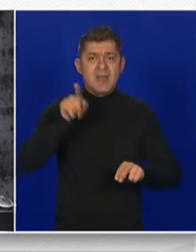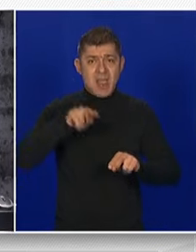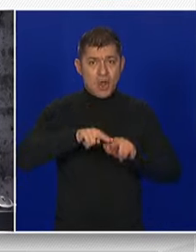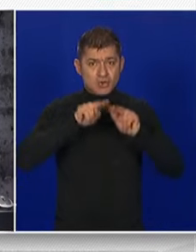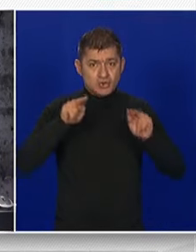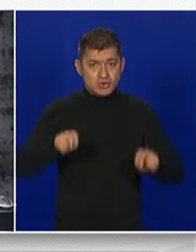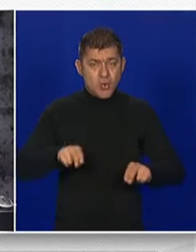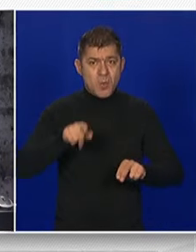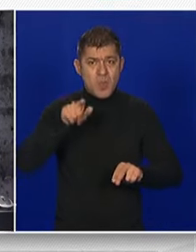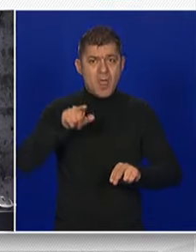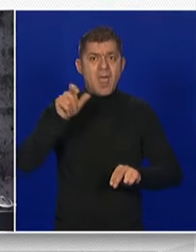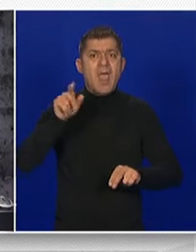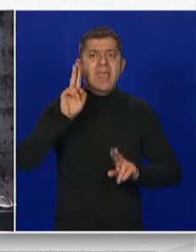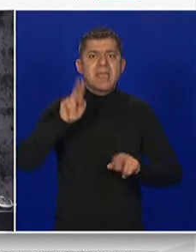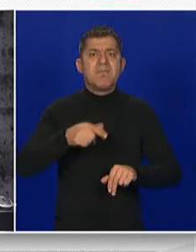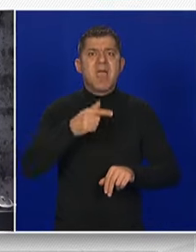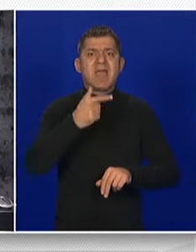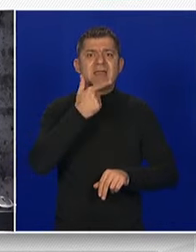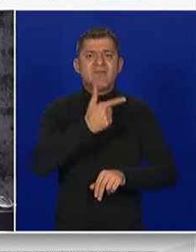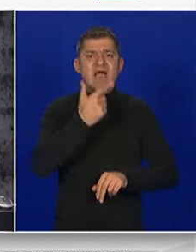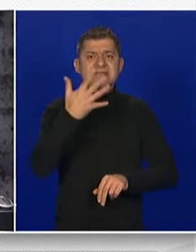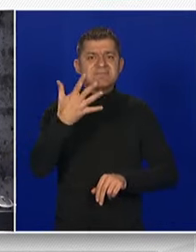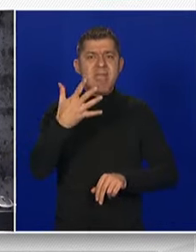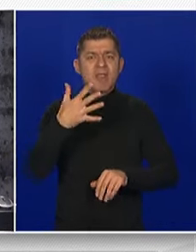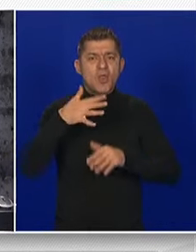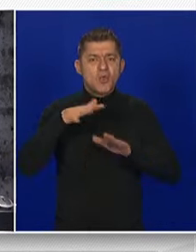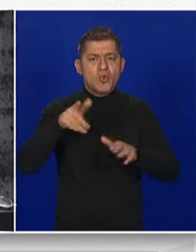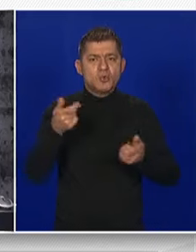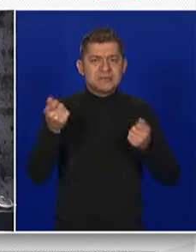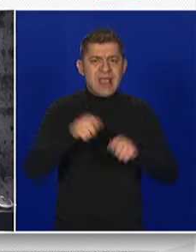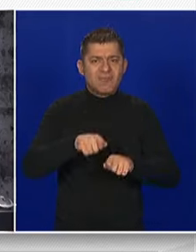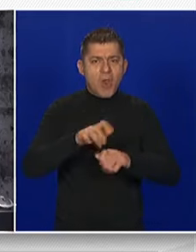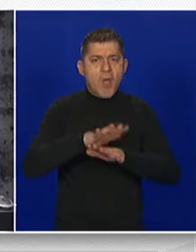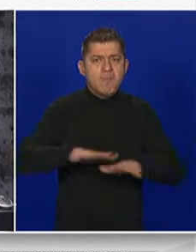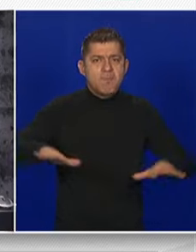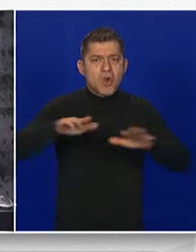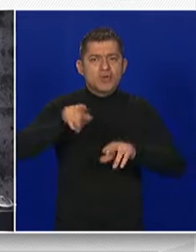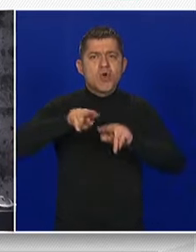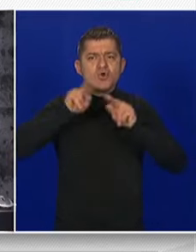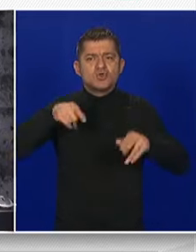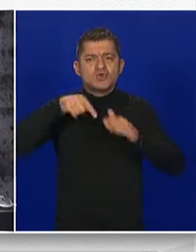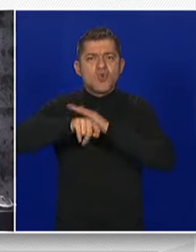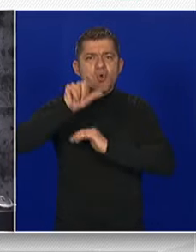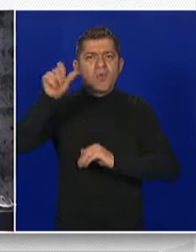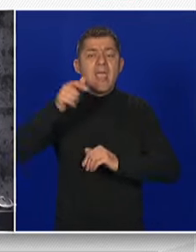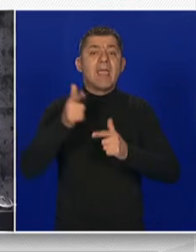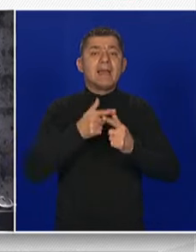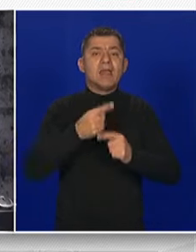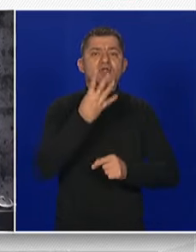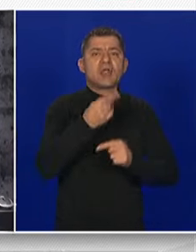vrijedi mjera 25 ljudi u zatvorenom prostoru ili vrijedi mjera